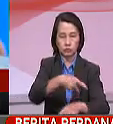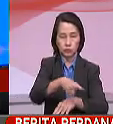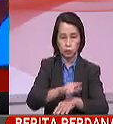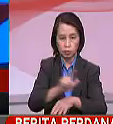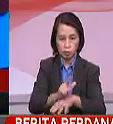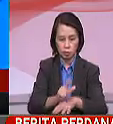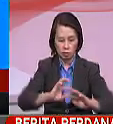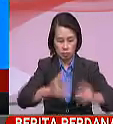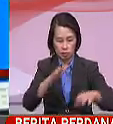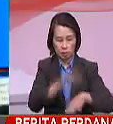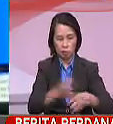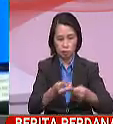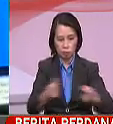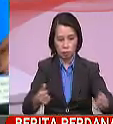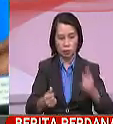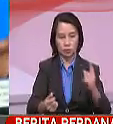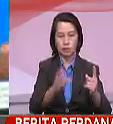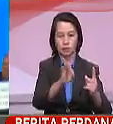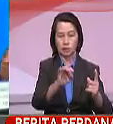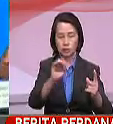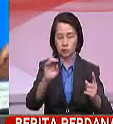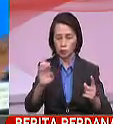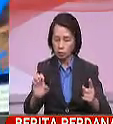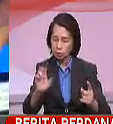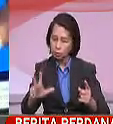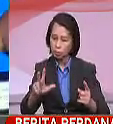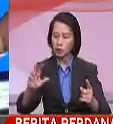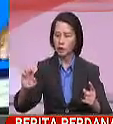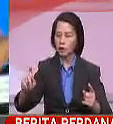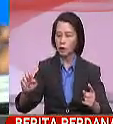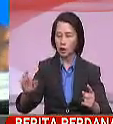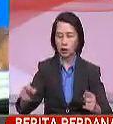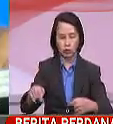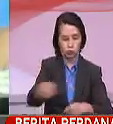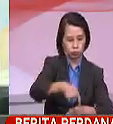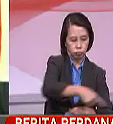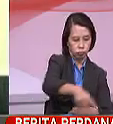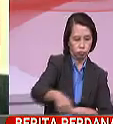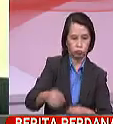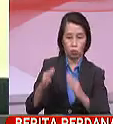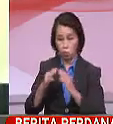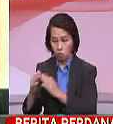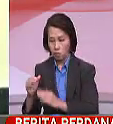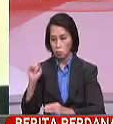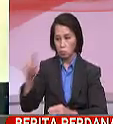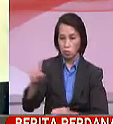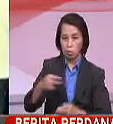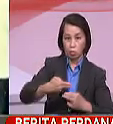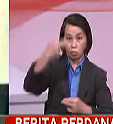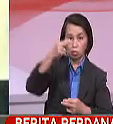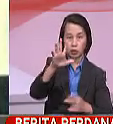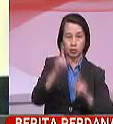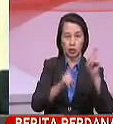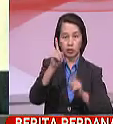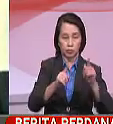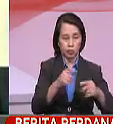dibangunkan diatas tanah seluas 183 Eka Lita itu turun merangkumi hartanah mewah Hotel bertaraf lima bintang